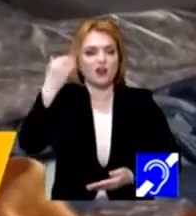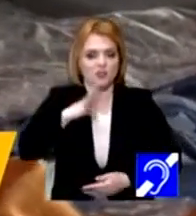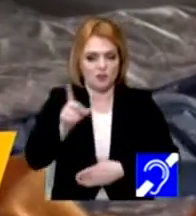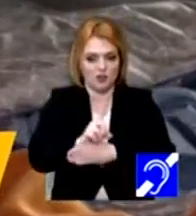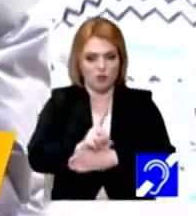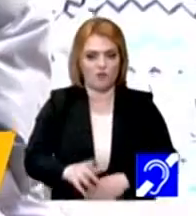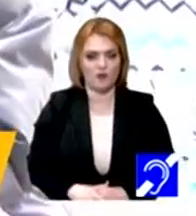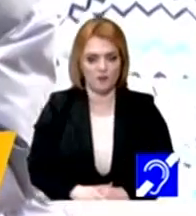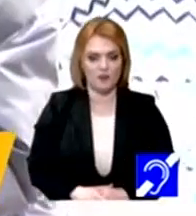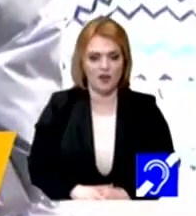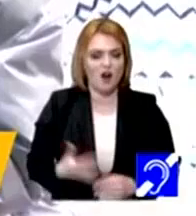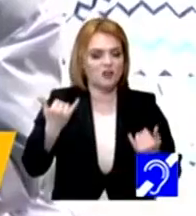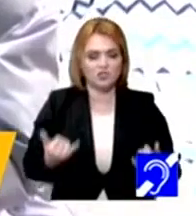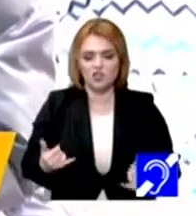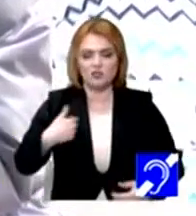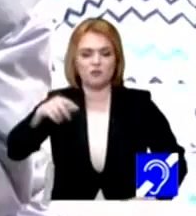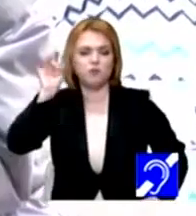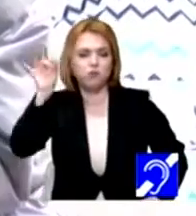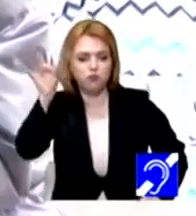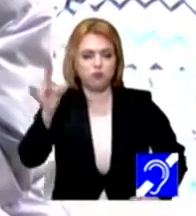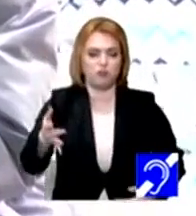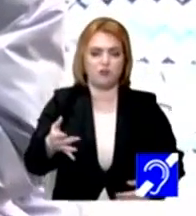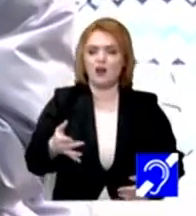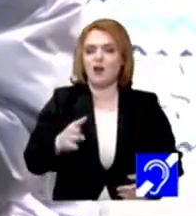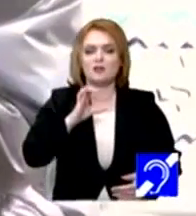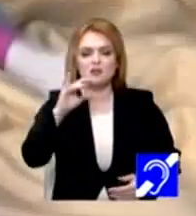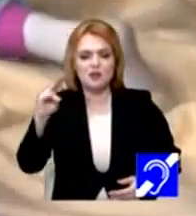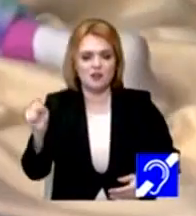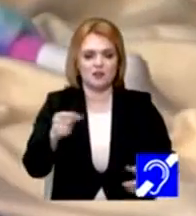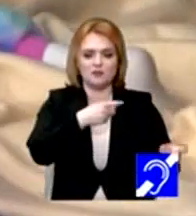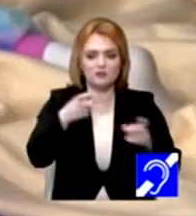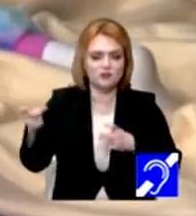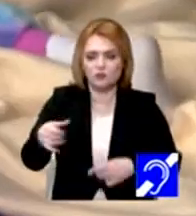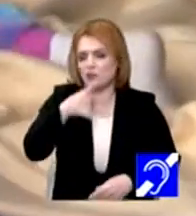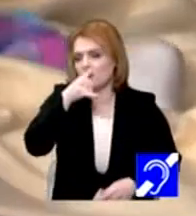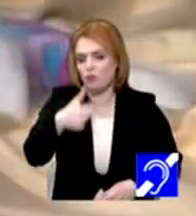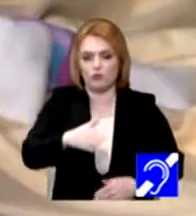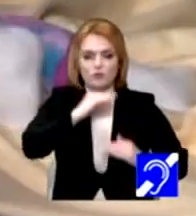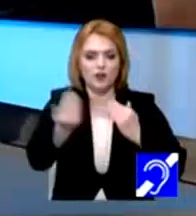bombe, gloanțe și alarme antiaeriene, bunătatea tot găsește o cale ca să se strecoare.